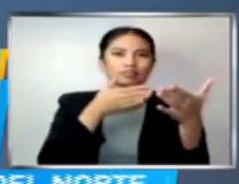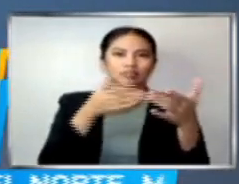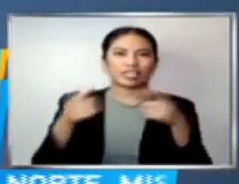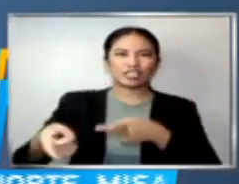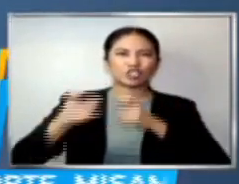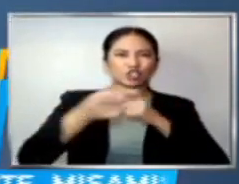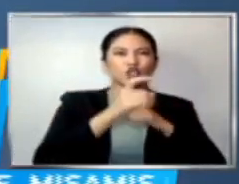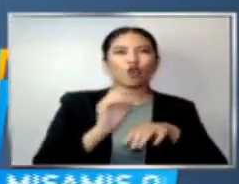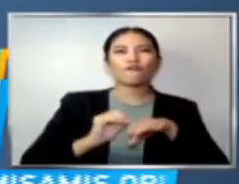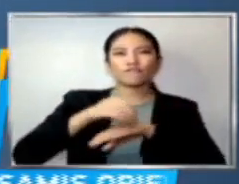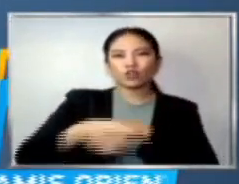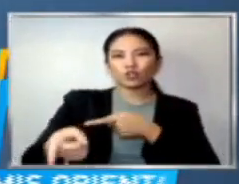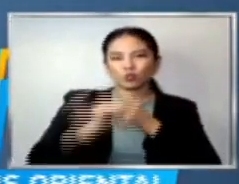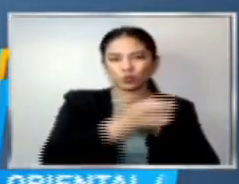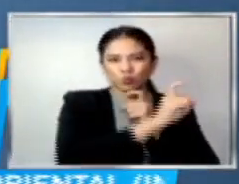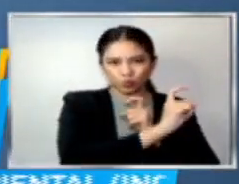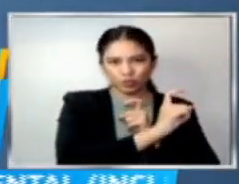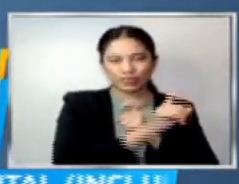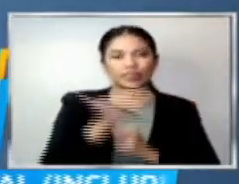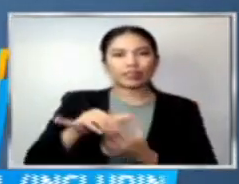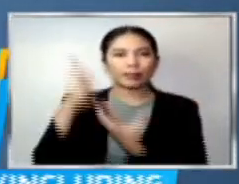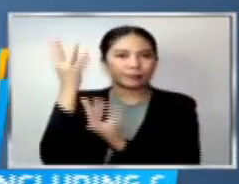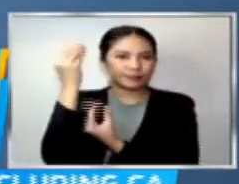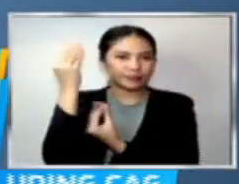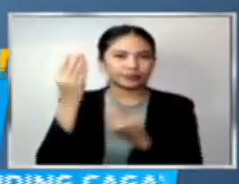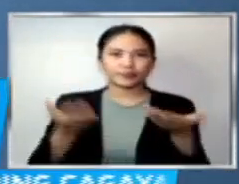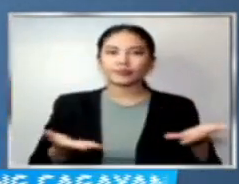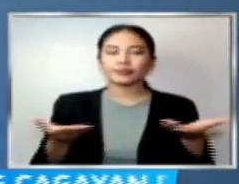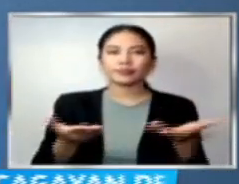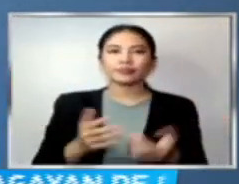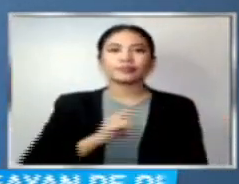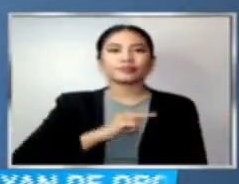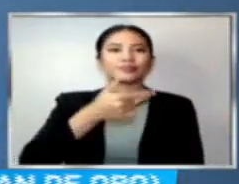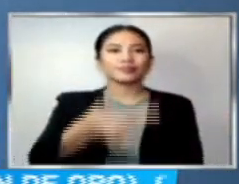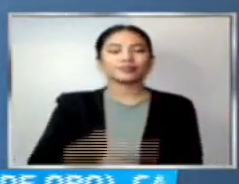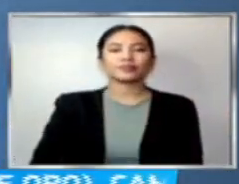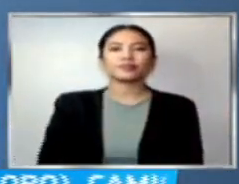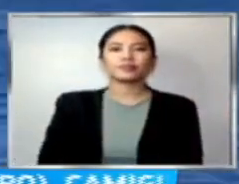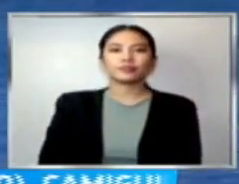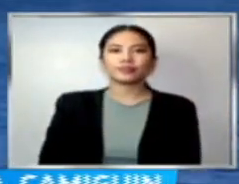mula rito sa Campo Aguinaldo, balik sa iyo, Rafi. Maraming salamat, Chino Gaston.